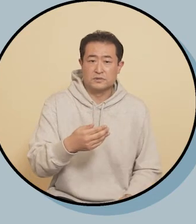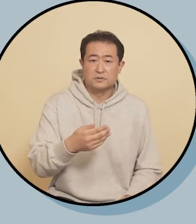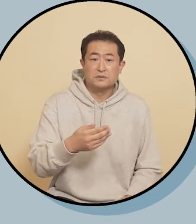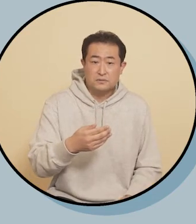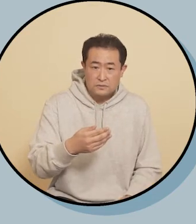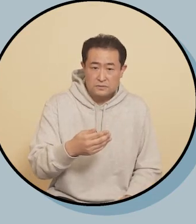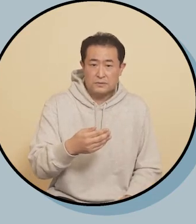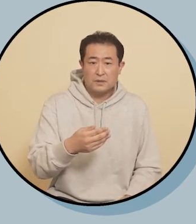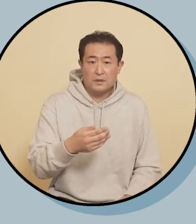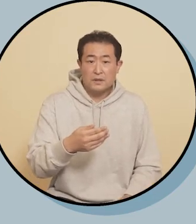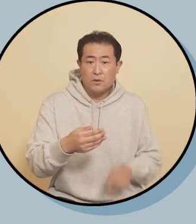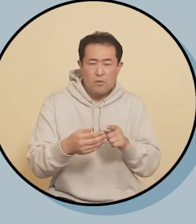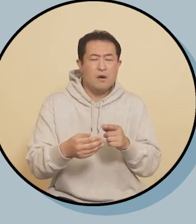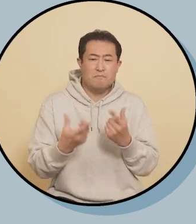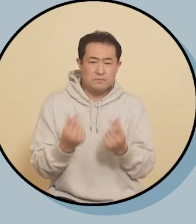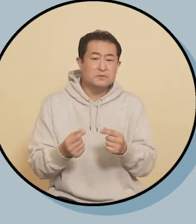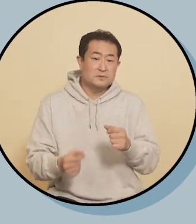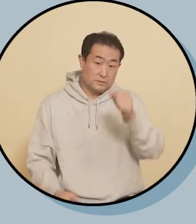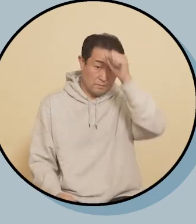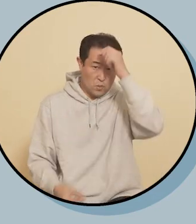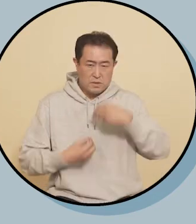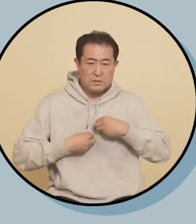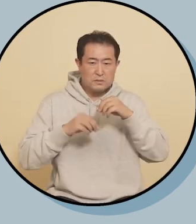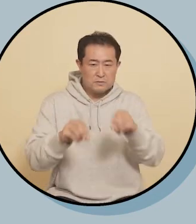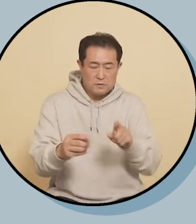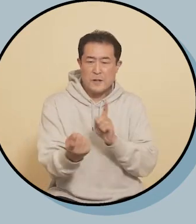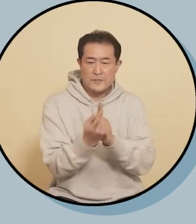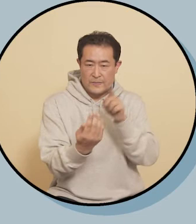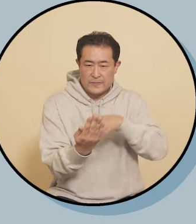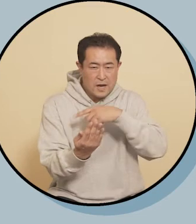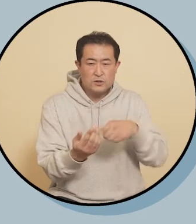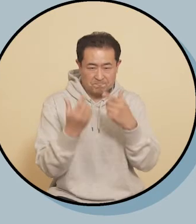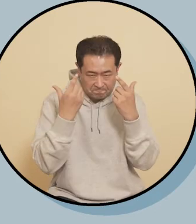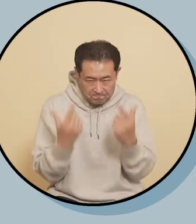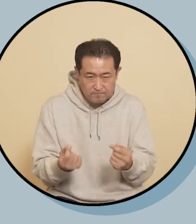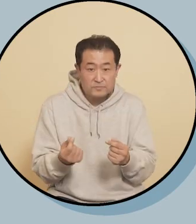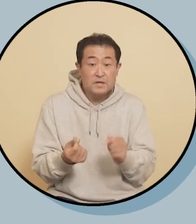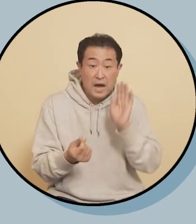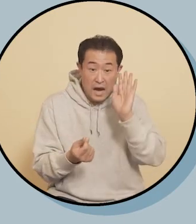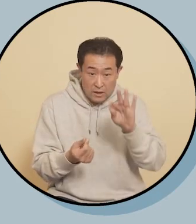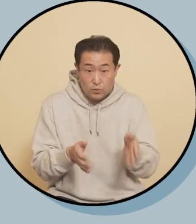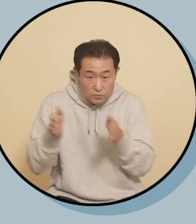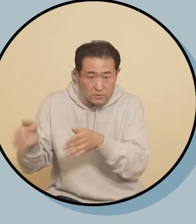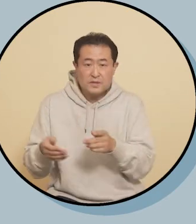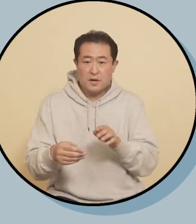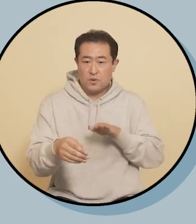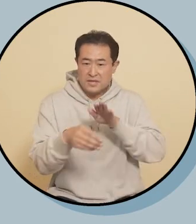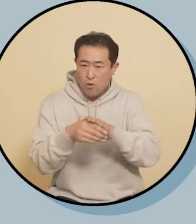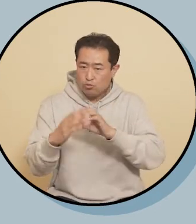まぁそこはもうええもう感染対策をしっかり行った上でまああの